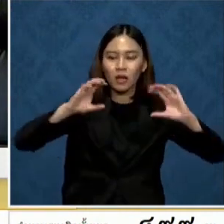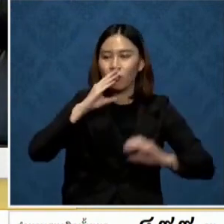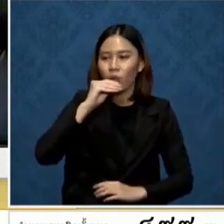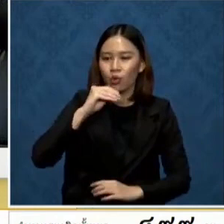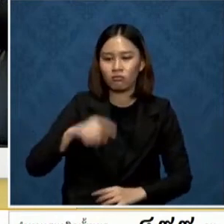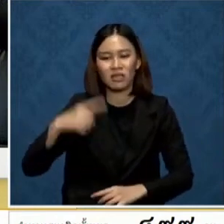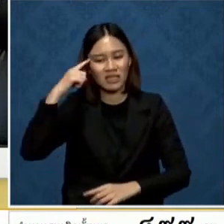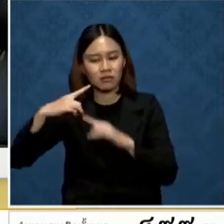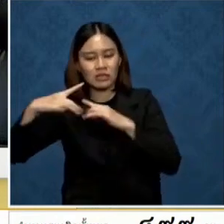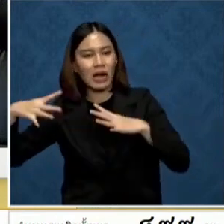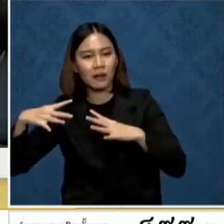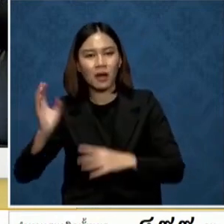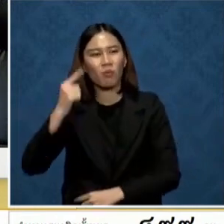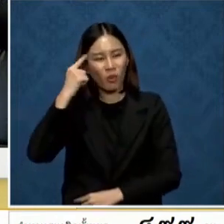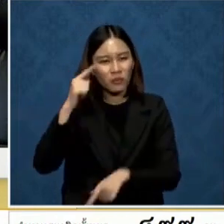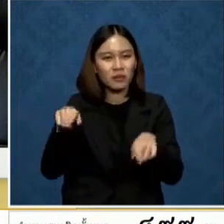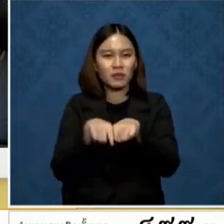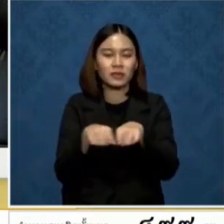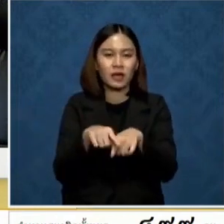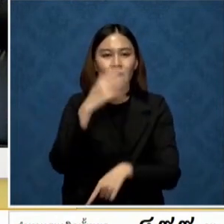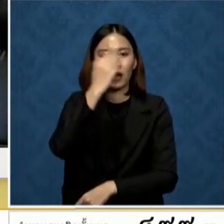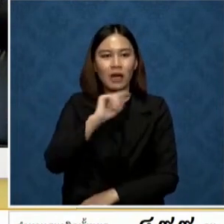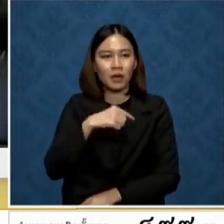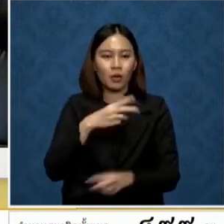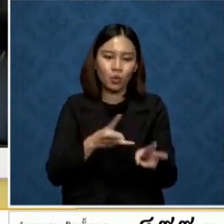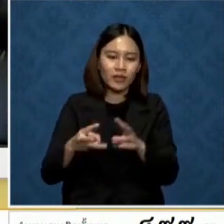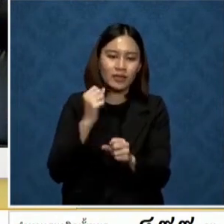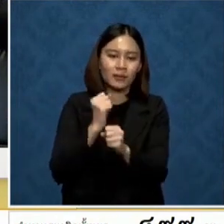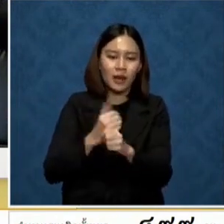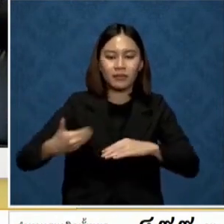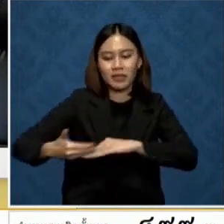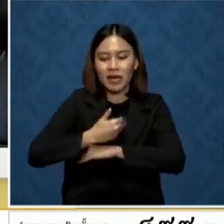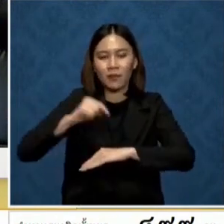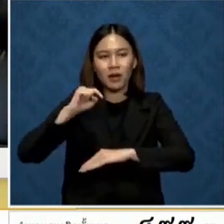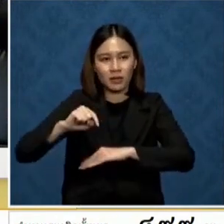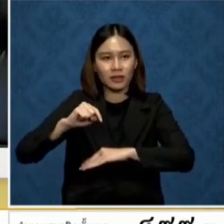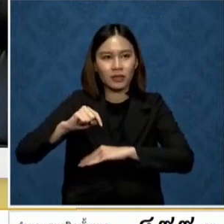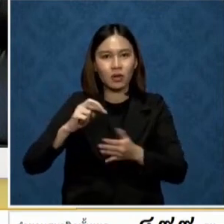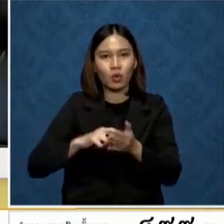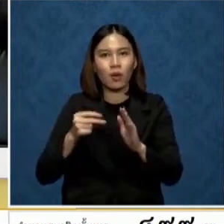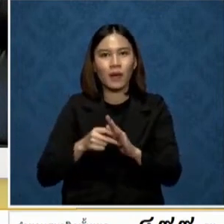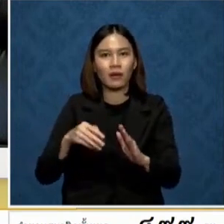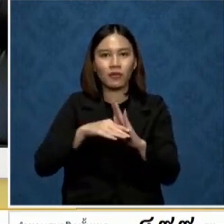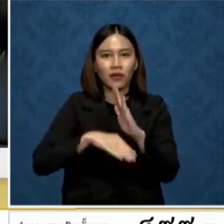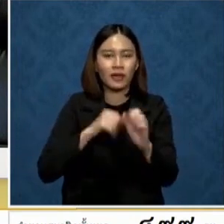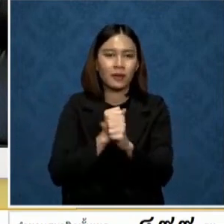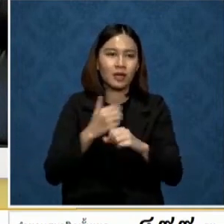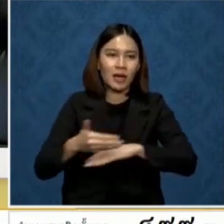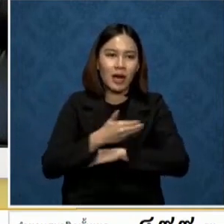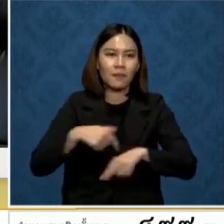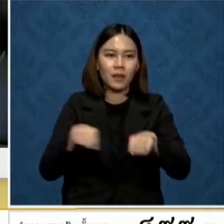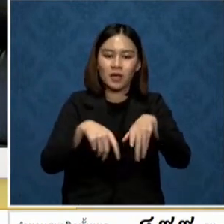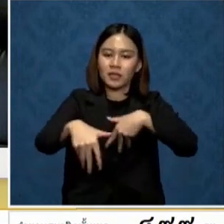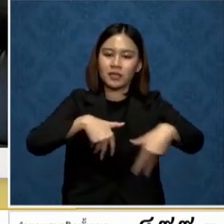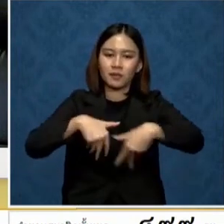ค้านตลอดเวลาผมเห็นด้วยครับเพราะผมก็คิดว่าวิธีการทำงานการเมืองแบบเนี้ยมันไม่ใช่วิธีการทำงานการเมืองแบบที่